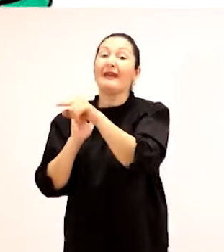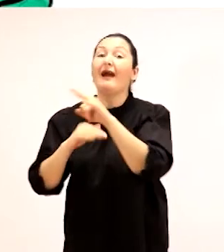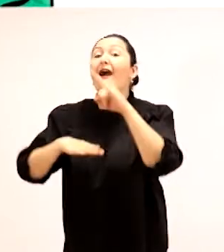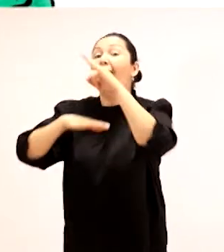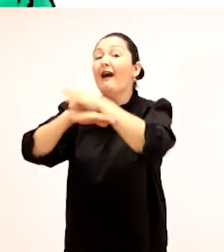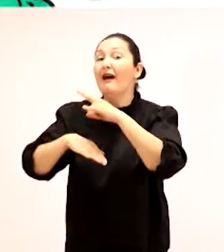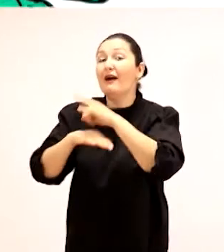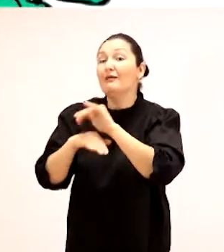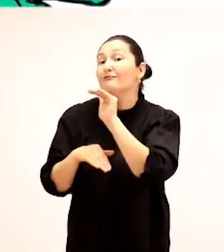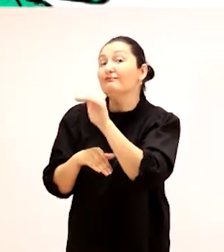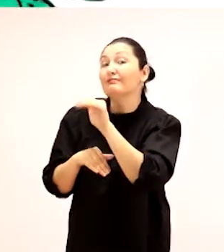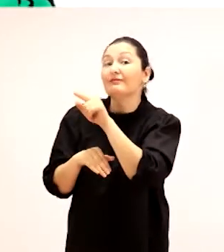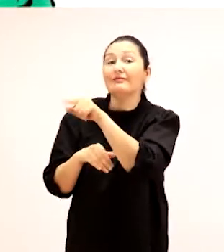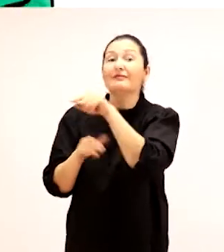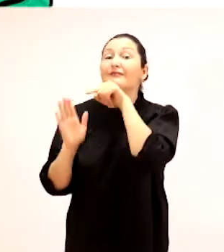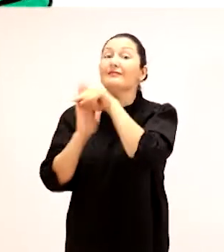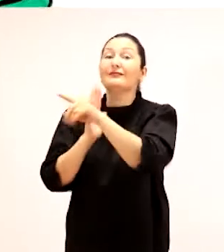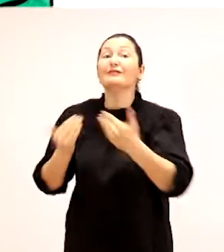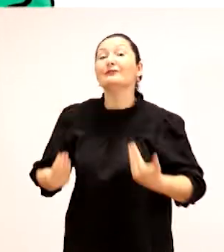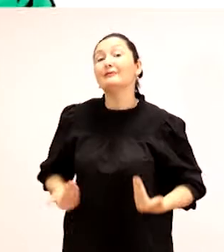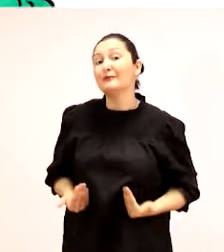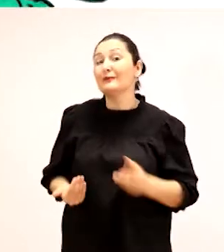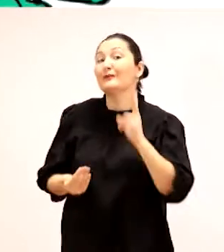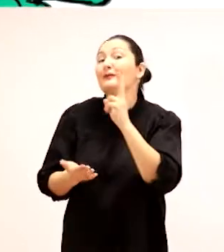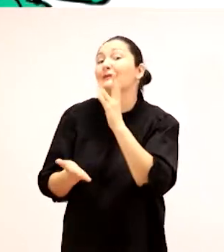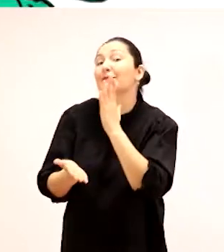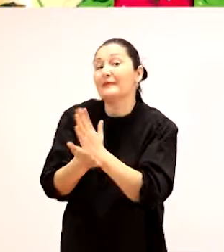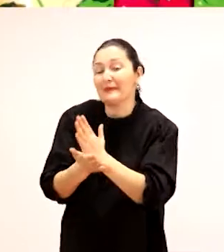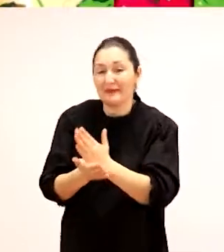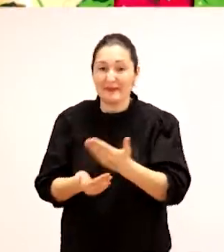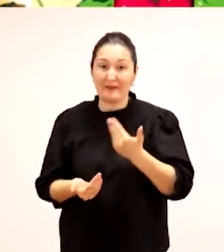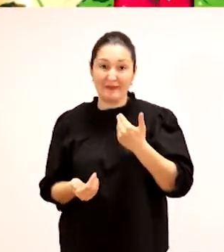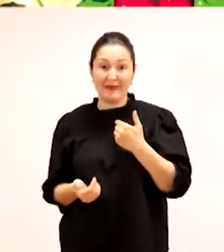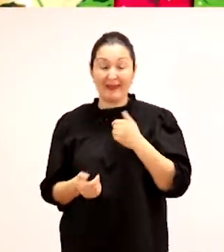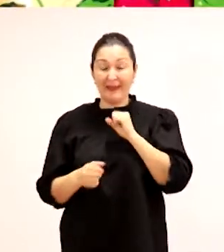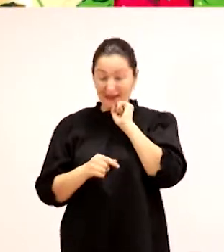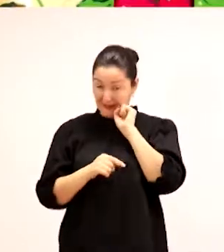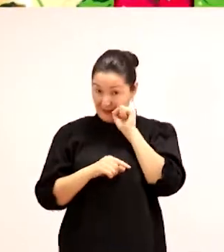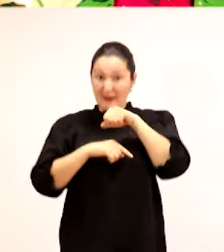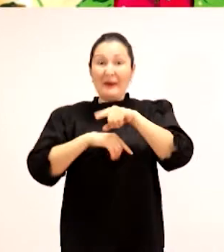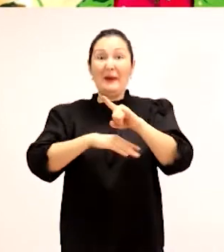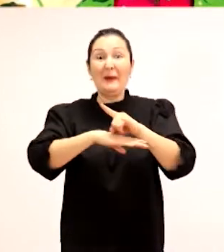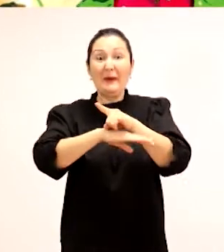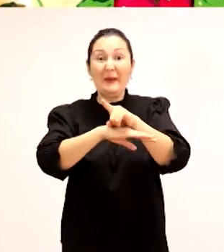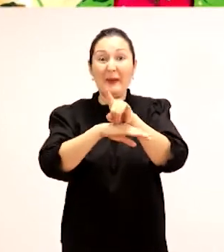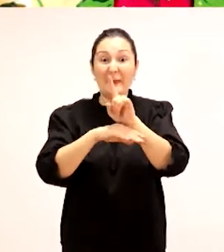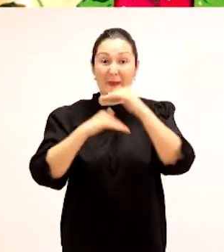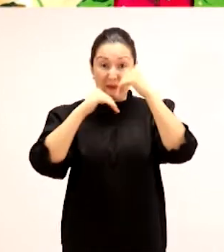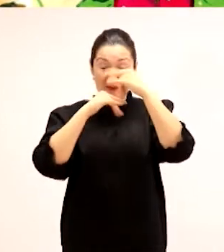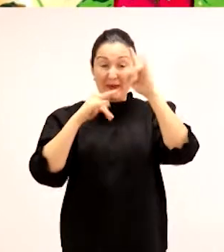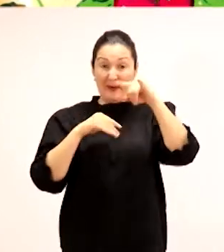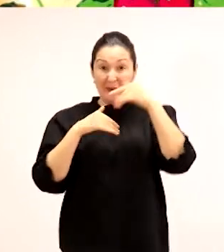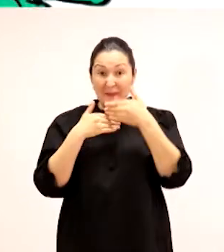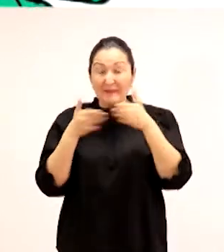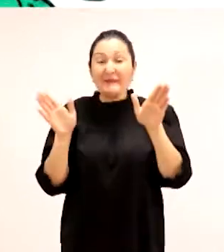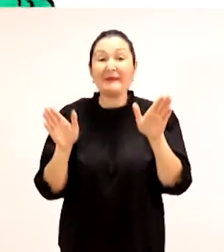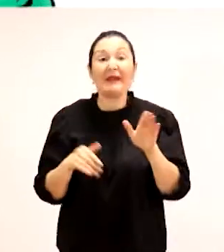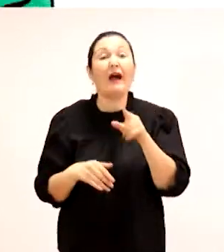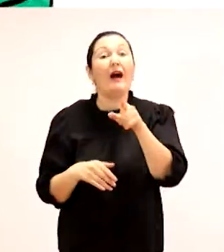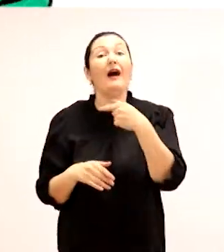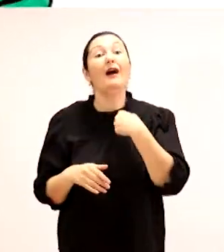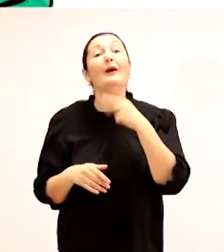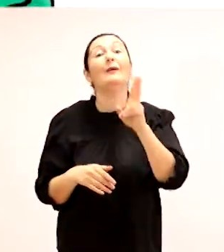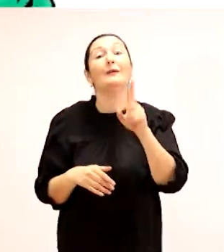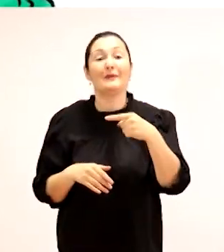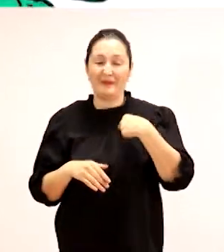«Терем, теремок, кто в тереме живет?» «Я, мышка-нарушка. А ты кто?» «А